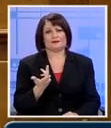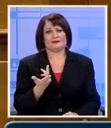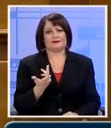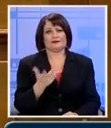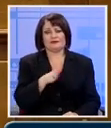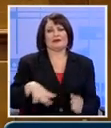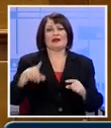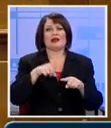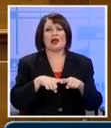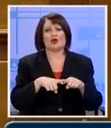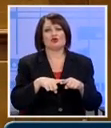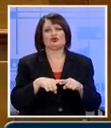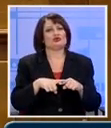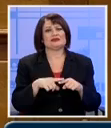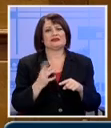παλαϊκή